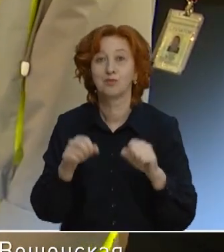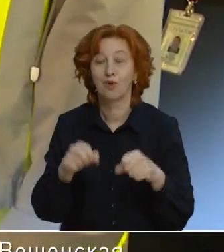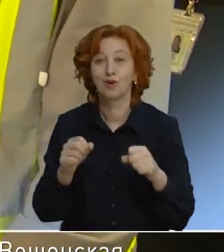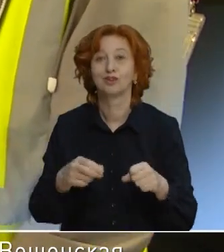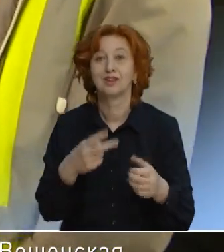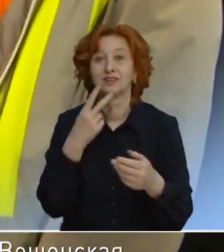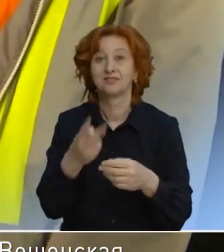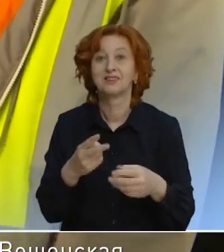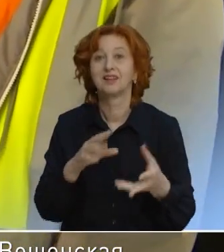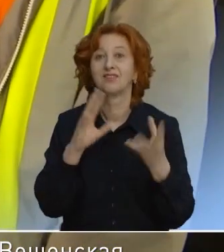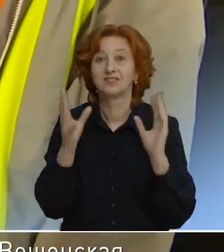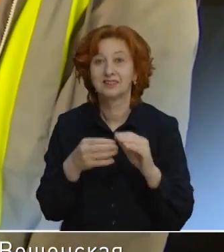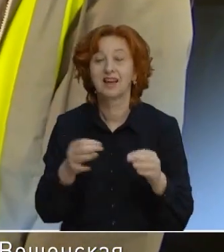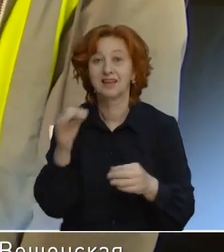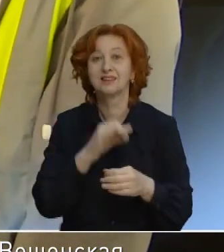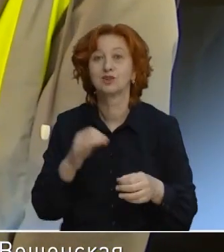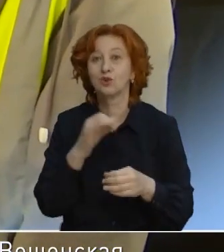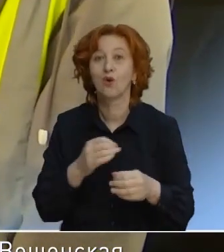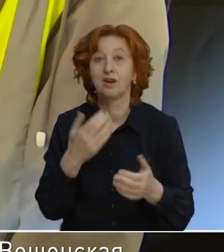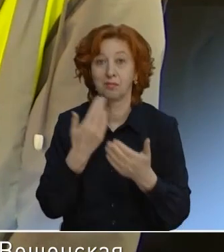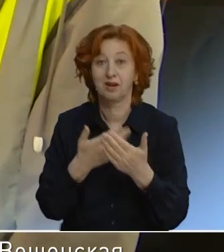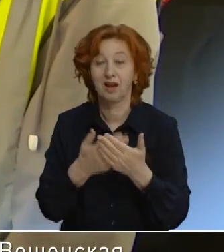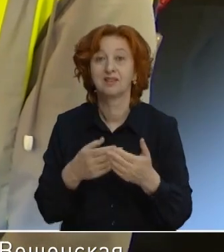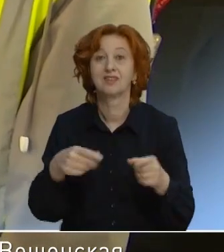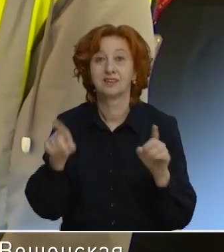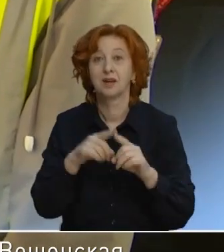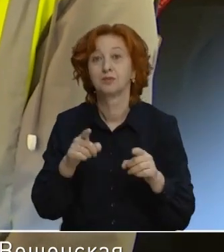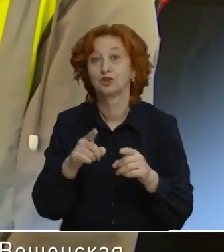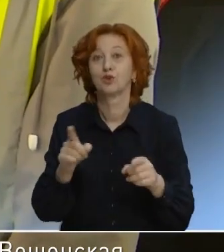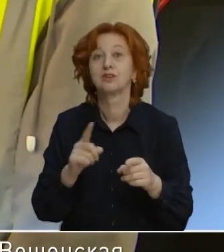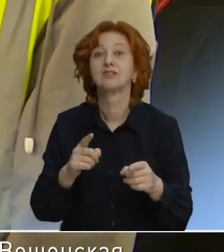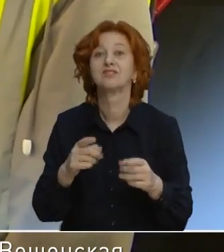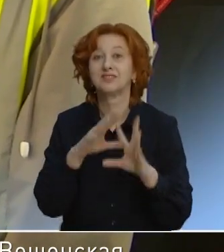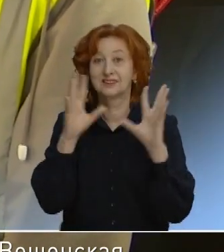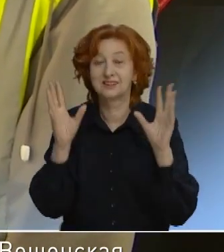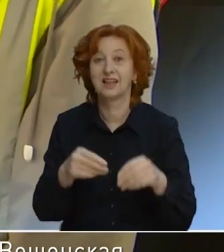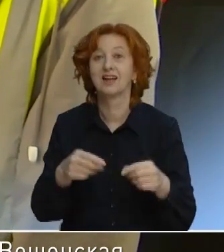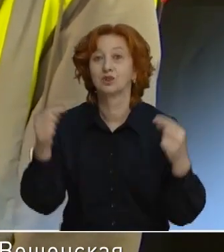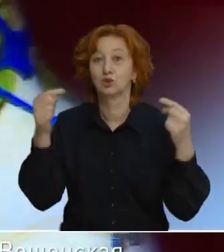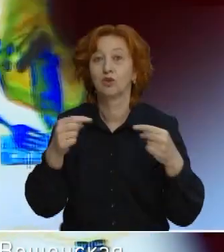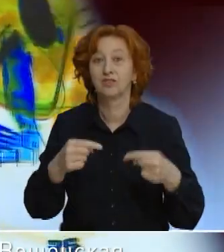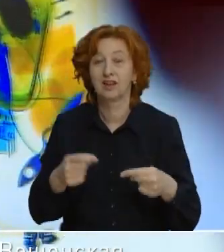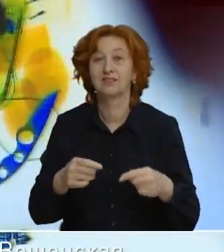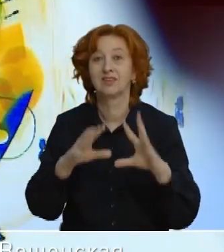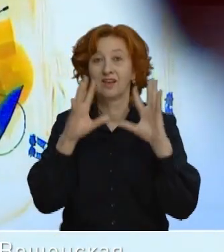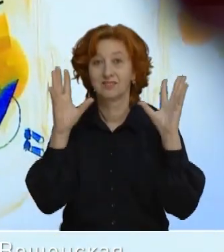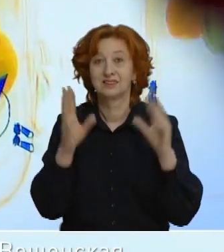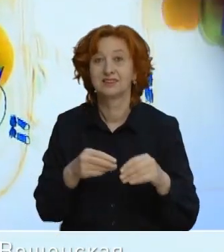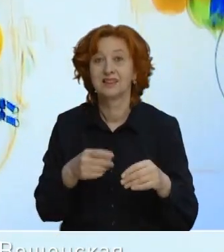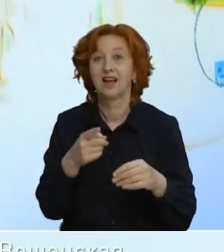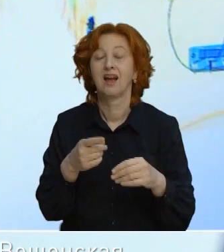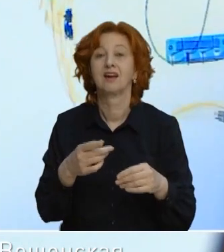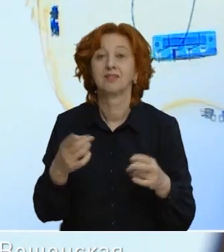которая рядом с этой кнопкой. Они приходят на пульт уведомления, и они, естественно, реагируют. Также есть у нас еще силы